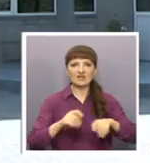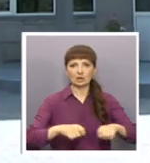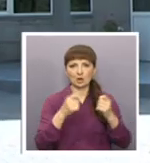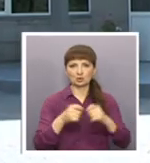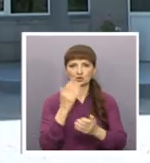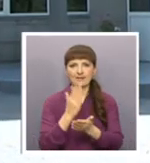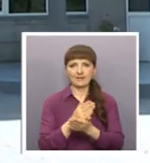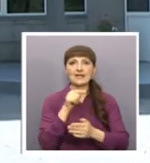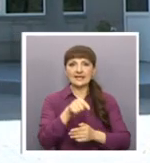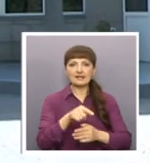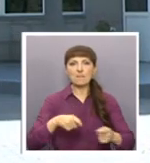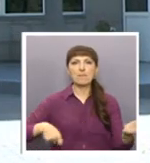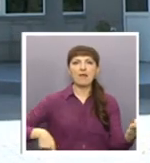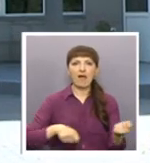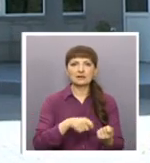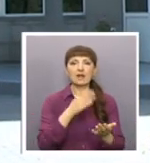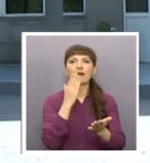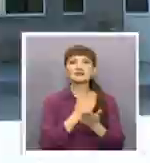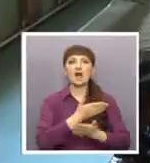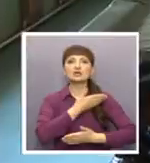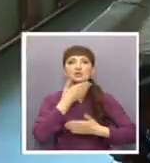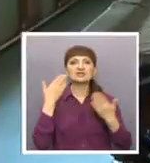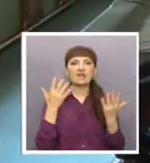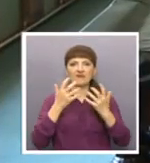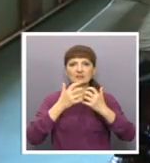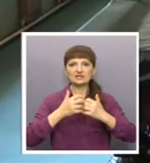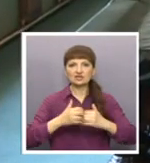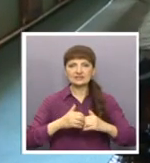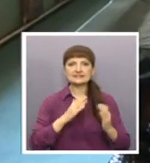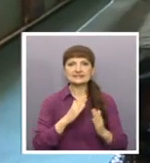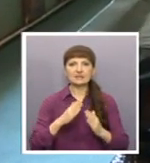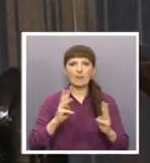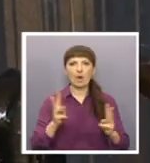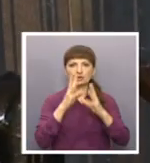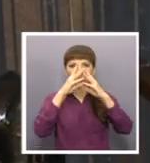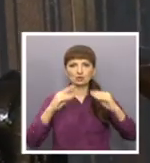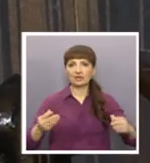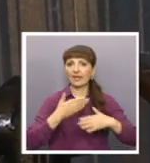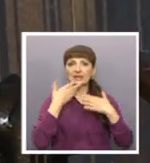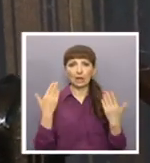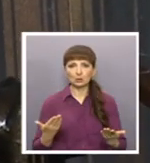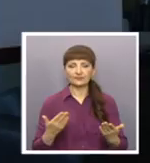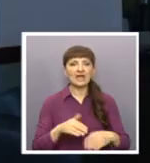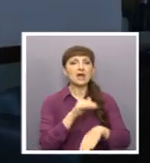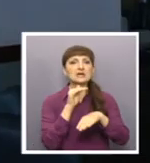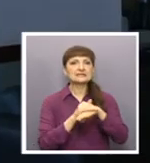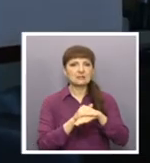нарушений. К примеру, в этой бильярдной, как оказалось, отсутствует автоматическая система пожаротушения. Замечания по